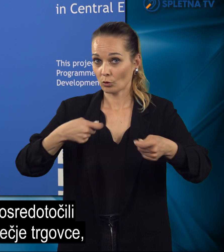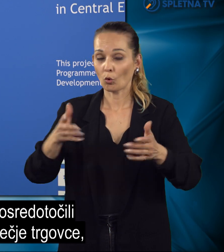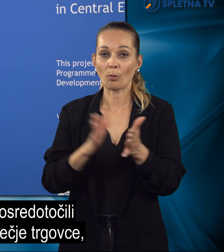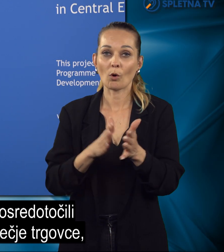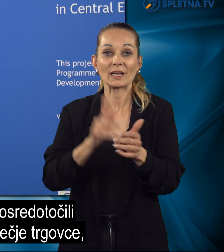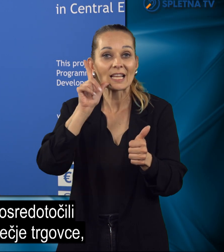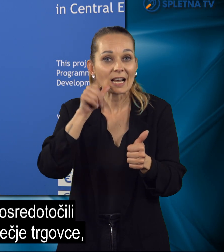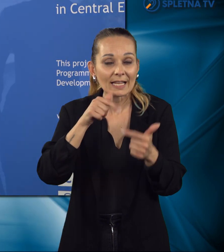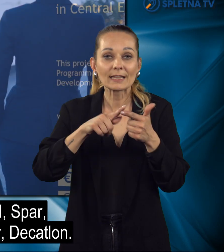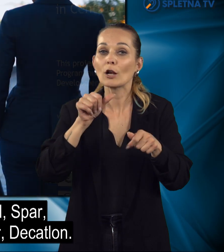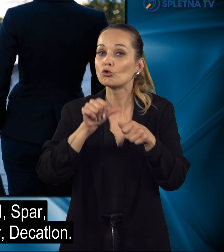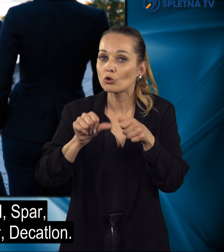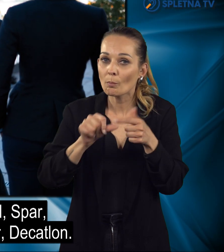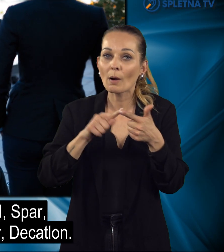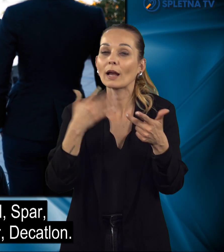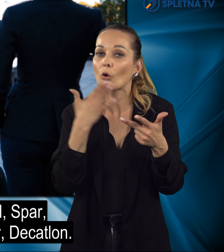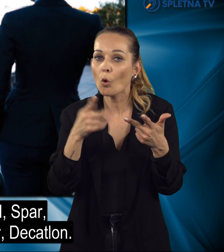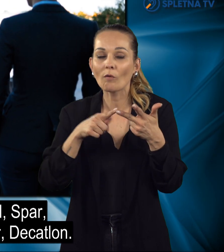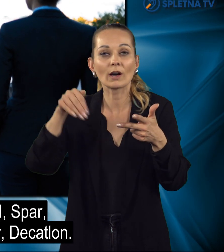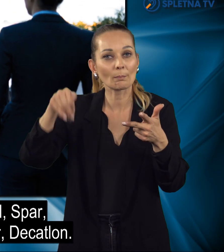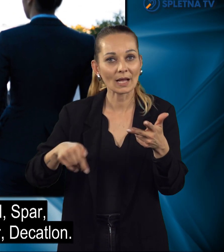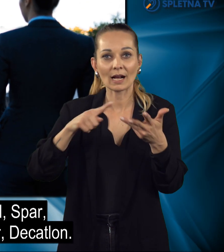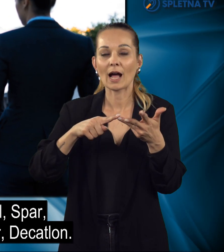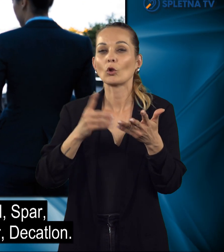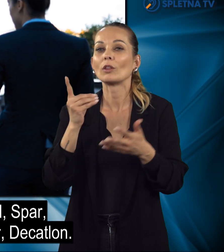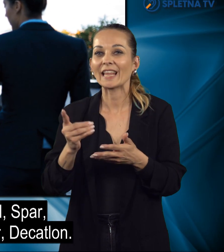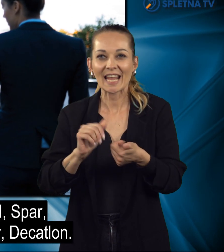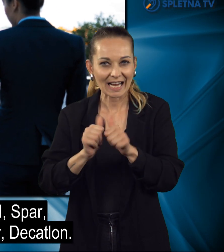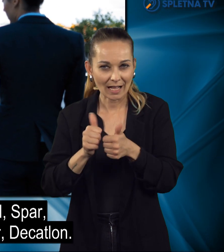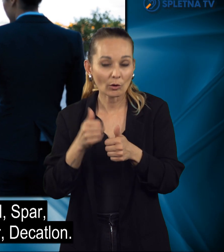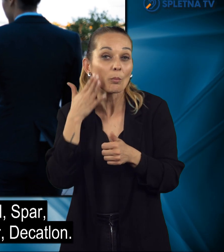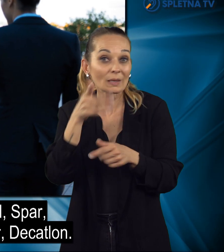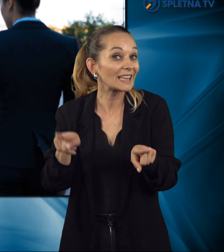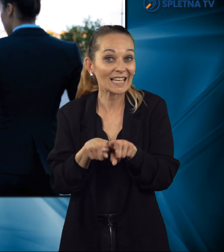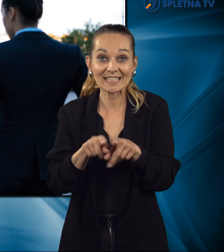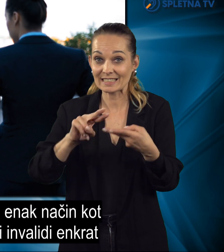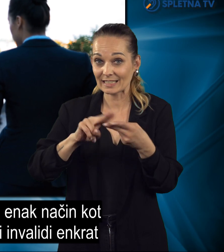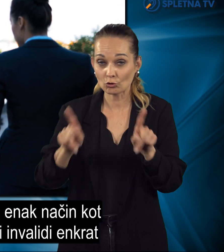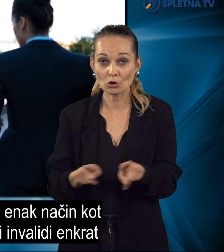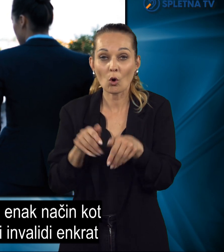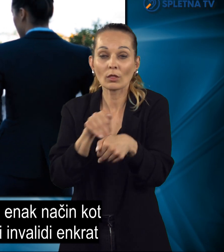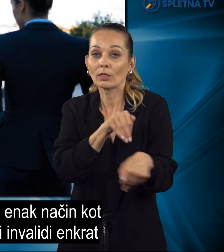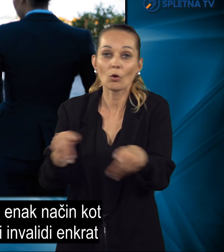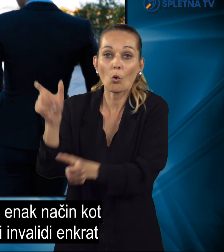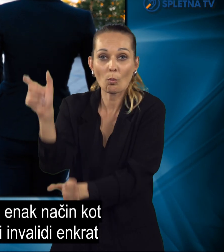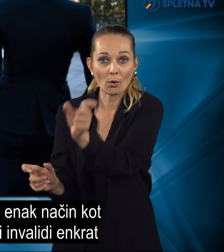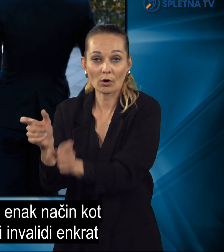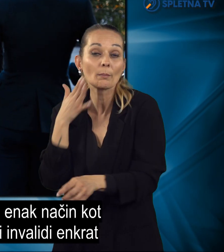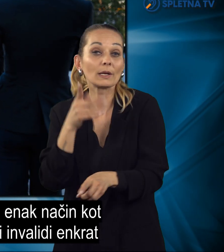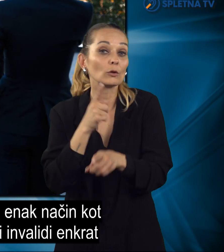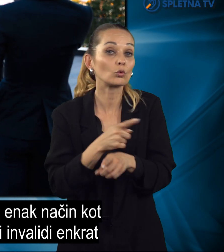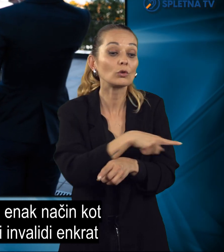te večje trgovce, se pravi Lidl, Spar, Hofer, Mercator, Decathlon. To pomeni, da bi na enak način